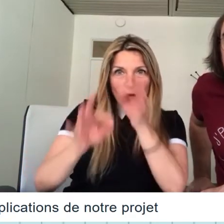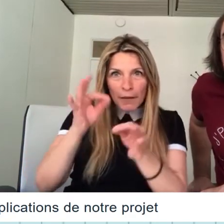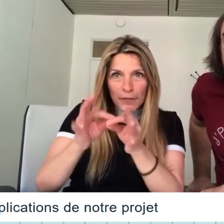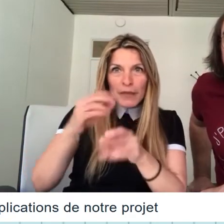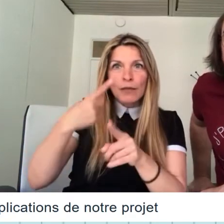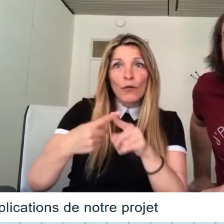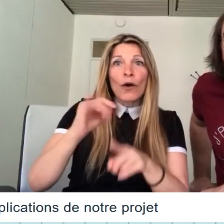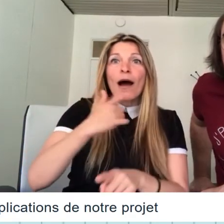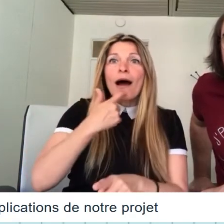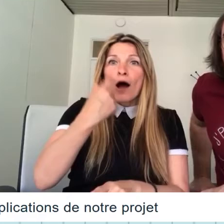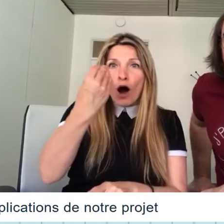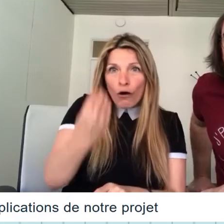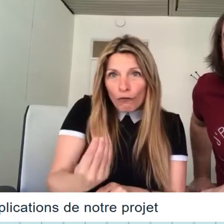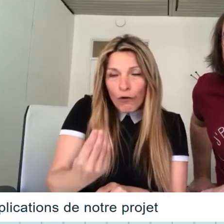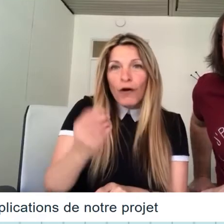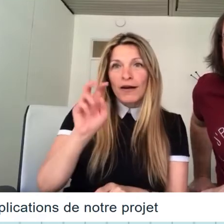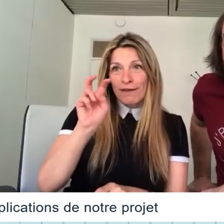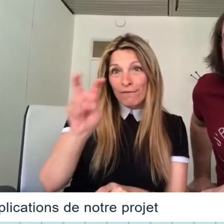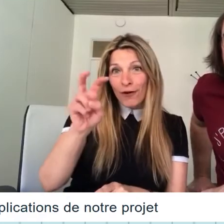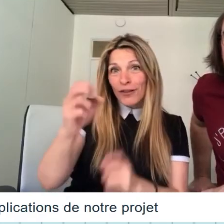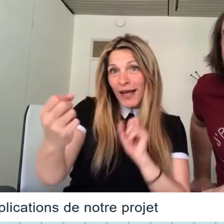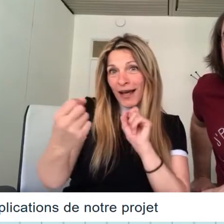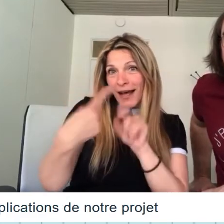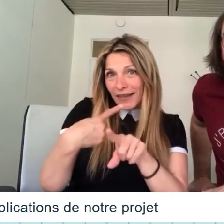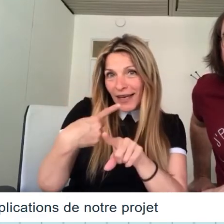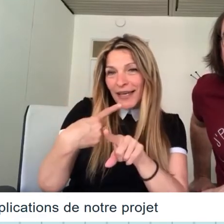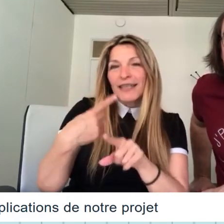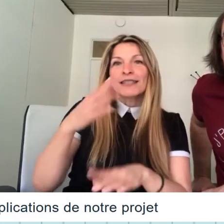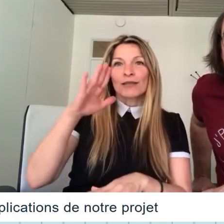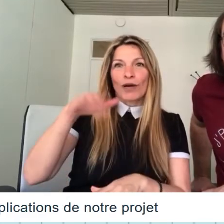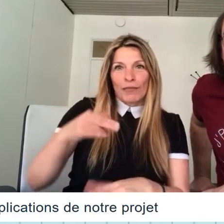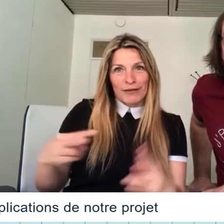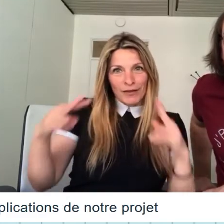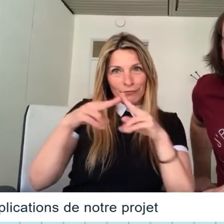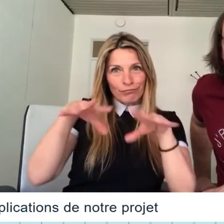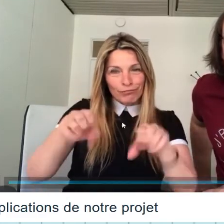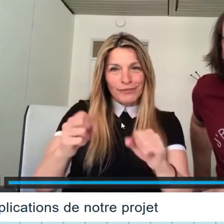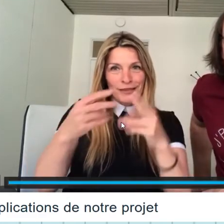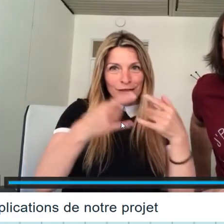vous inviter à une réunion Zoom. Merci et à bientôt.